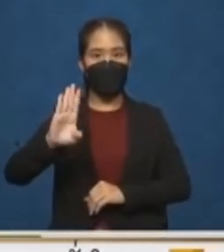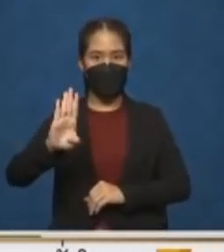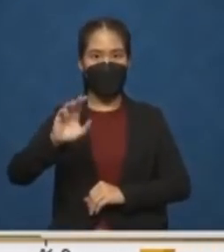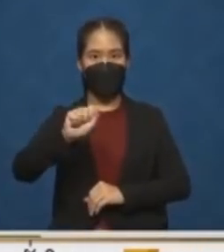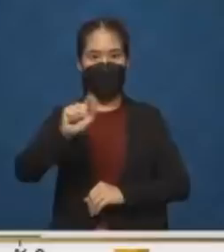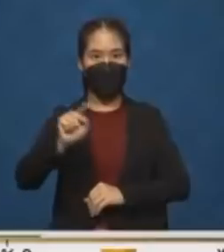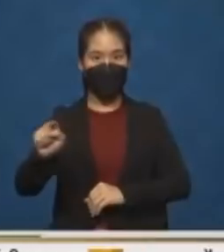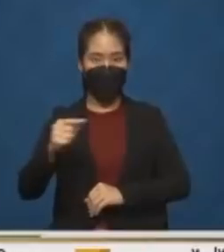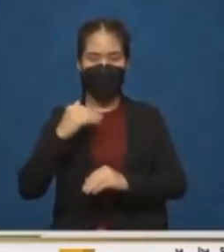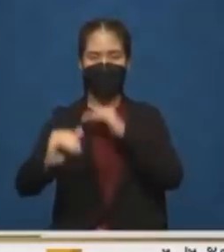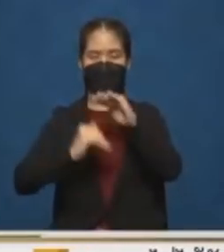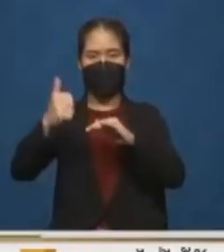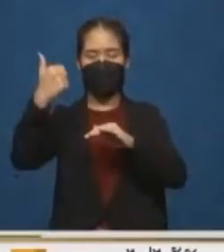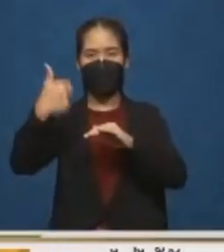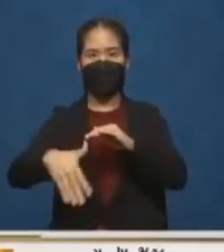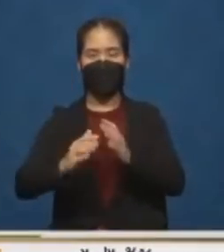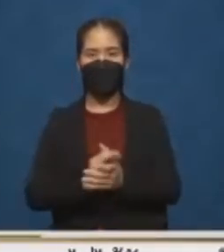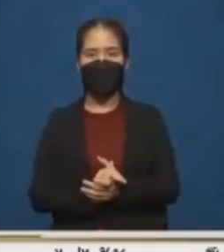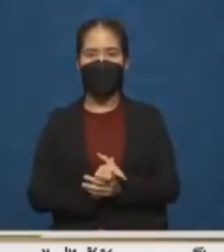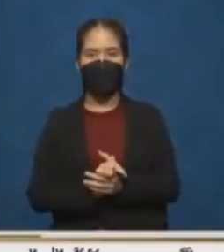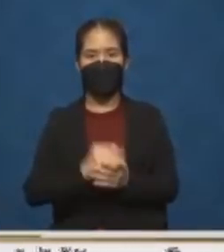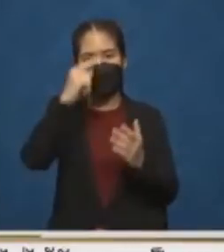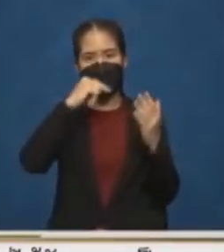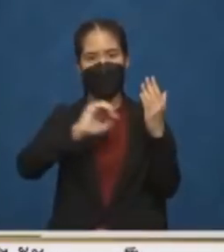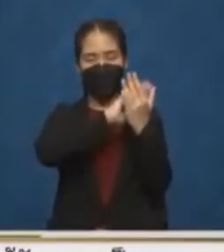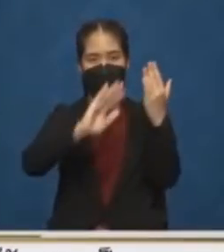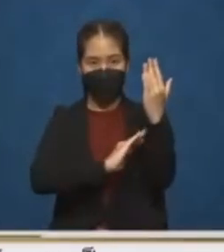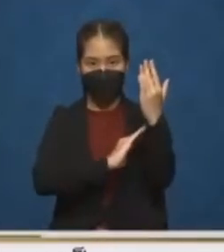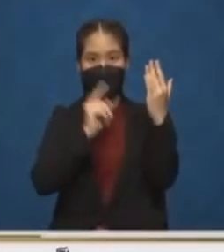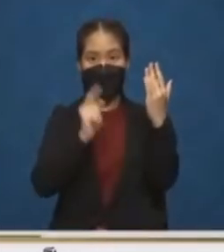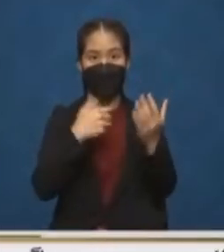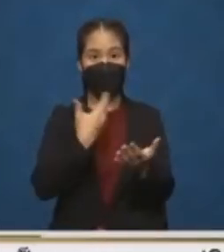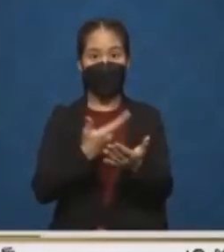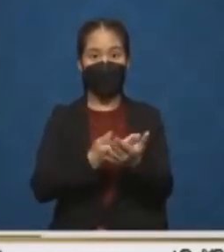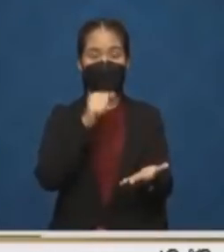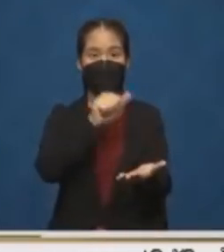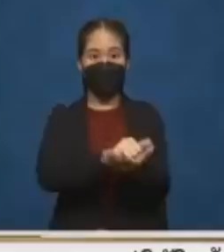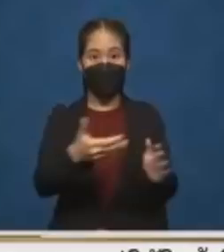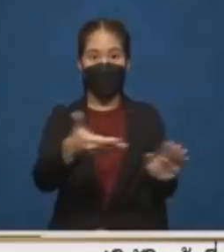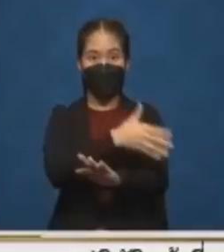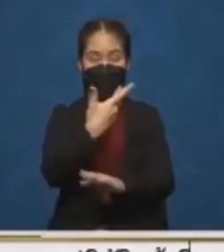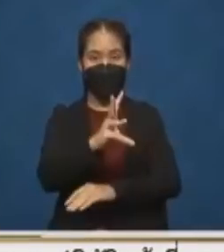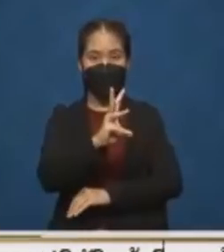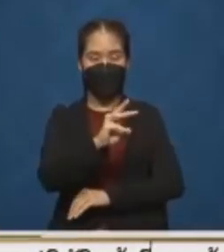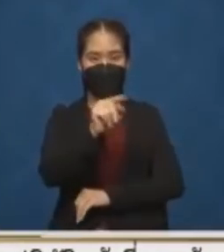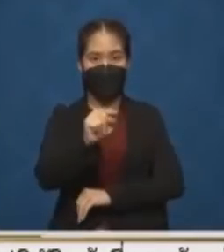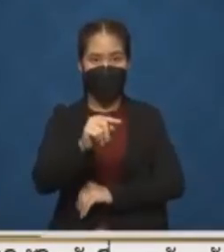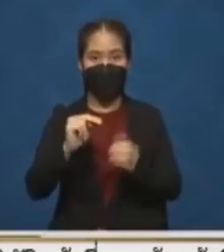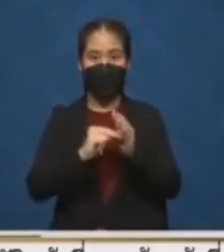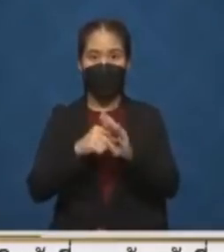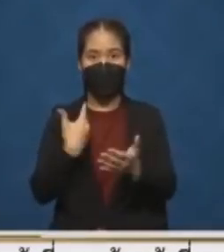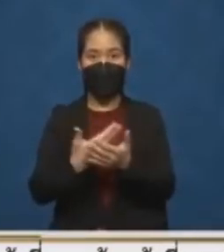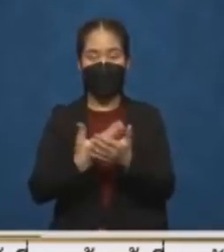ฒนาวัซีนไม่ได้ ประเทศไยต้เสยเงินค่าจอง 60% ตอนนั้นประมาณ 2,000 ลบาท่ครั